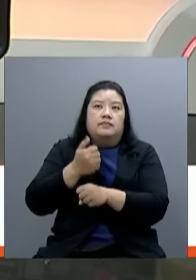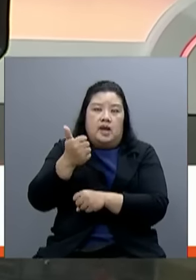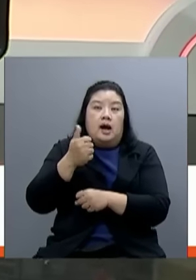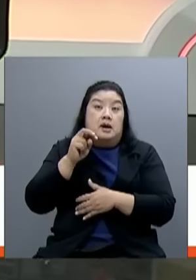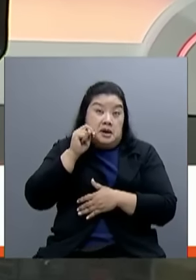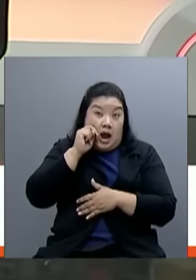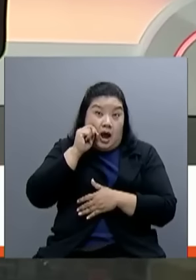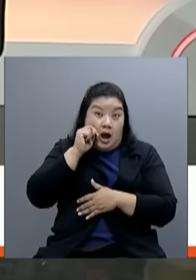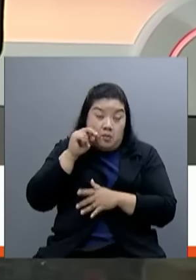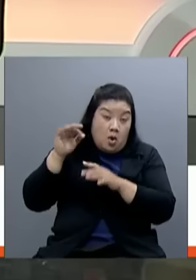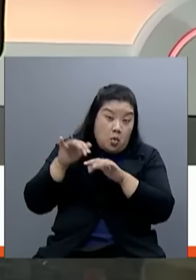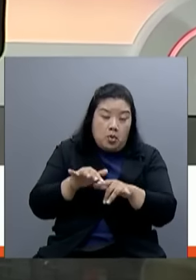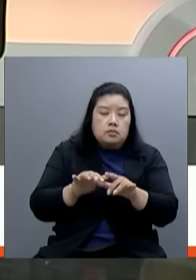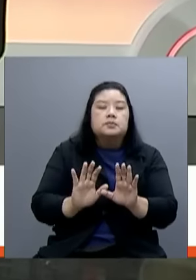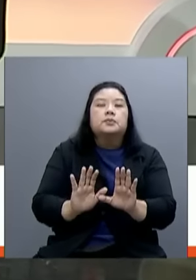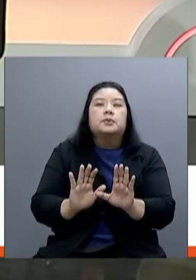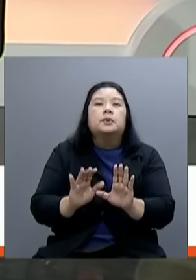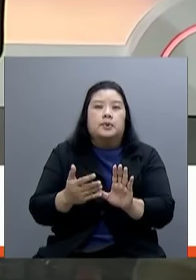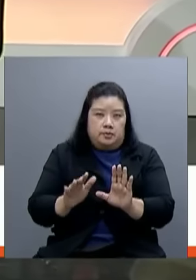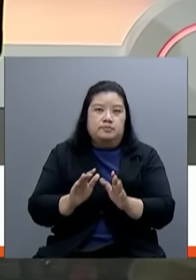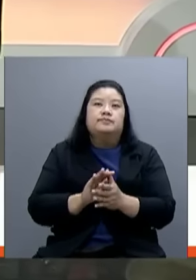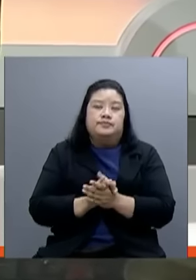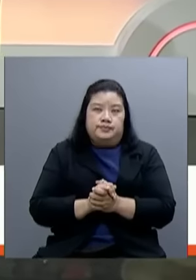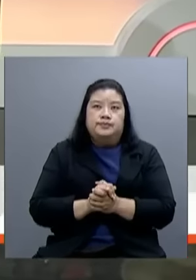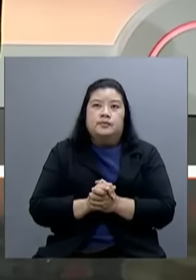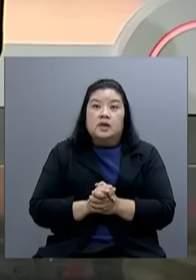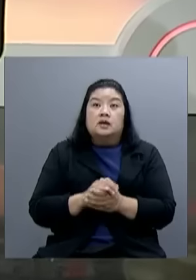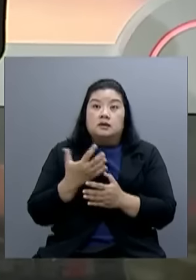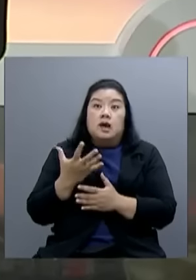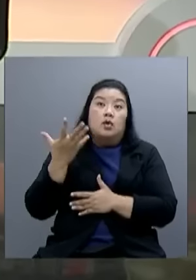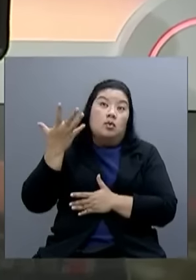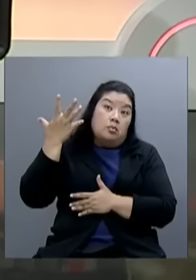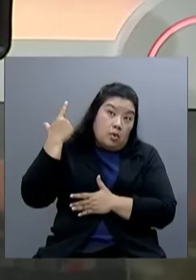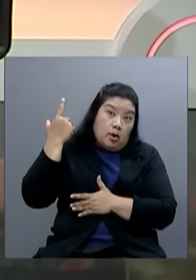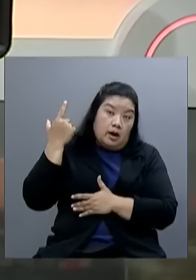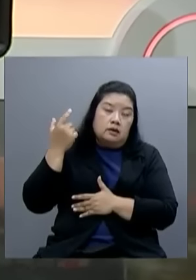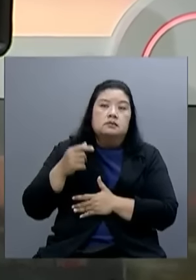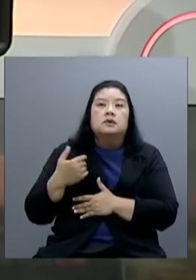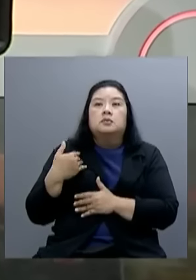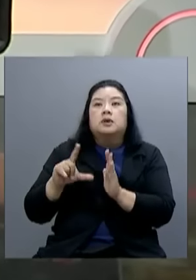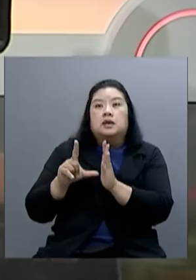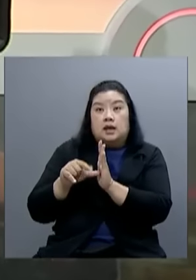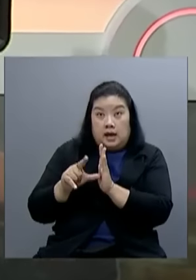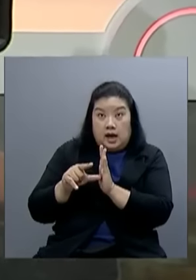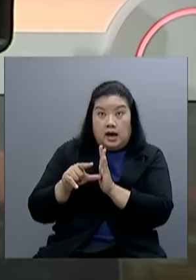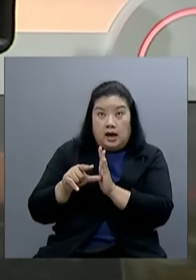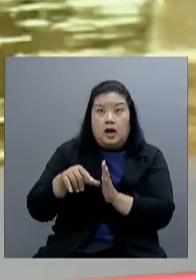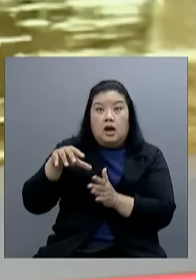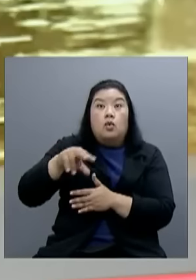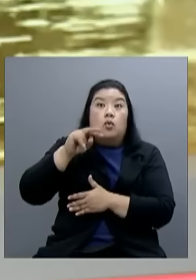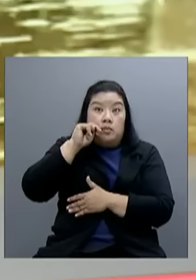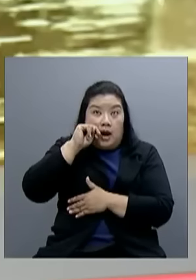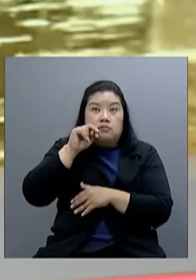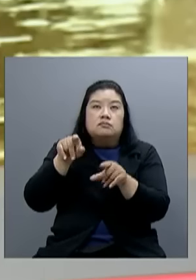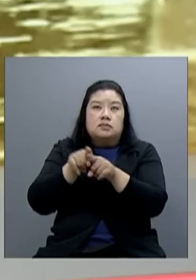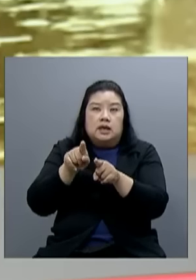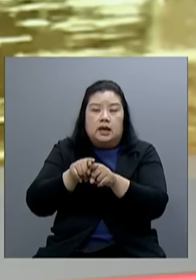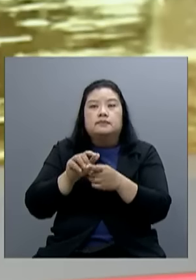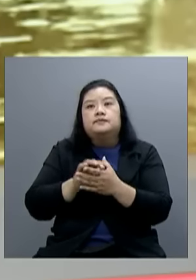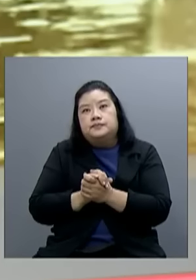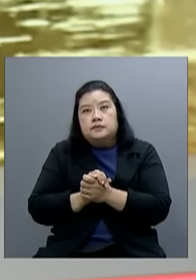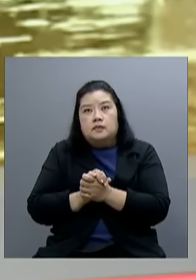าเนี่ยลดลงแล้วนะครับแล้วก็อีกส่วนนึงครับเมื่อวานนี้นะครับทางท่านเลขาธิการสำนักงานทรัพยากรน้ำแห่งชาติก็ลงไปตรวจพื้นที่เลยนะ